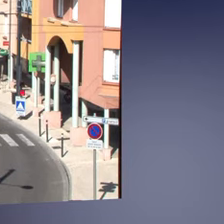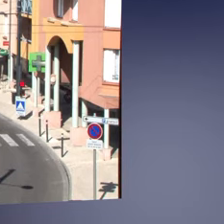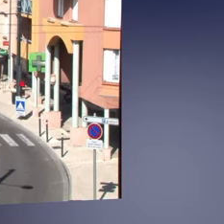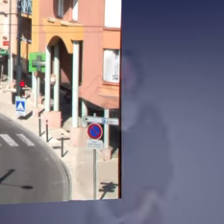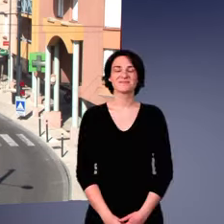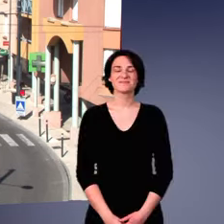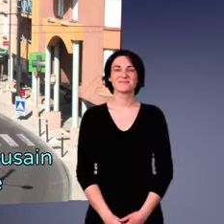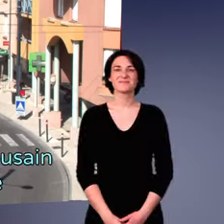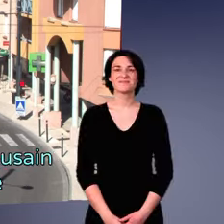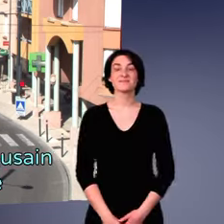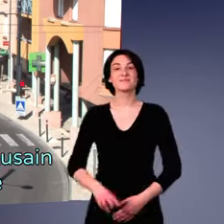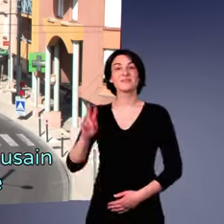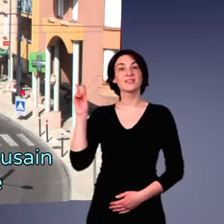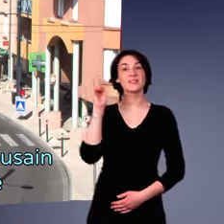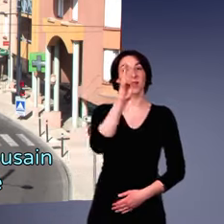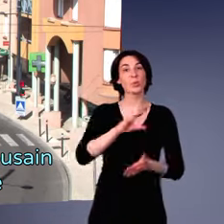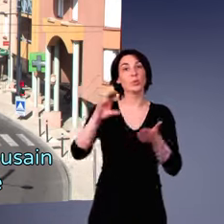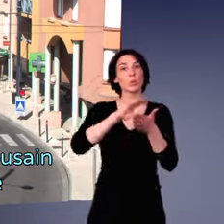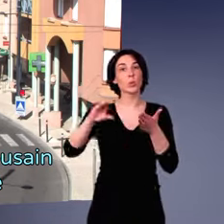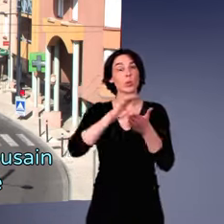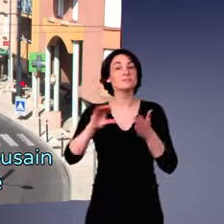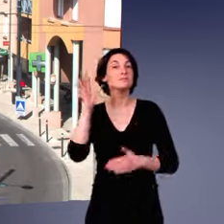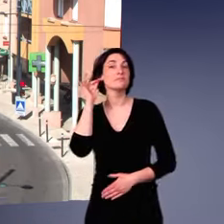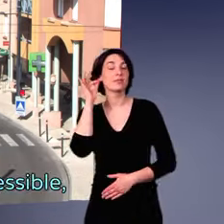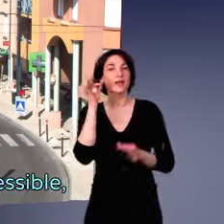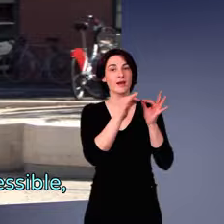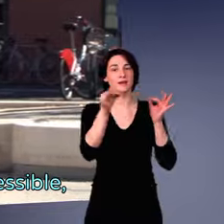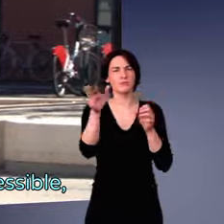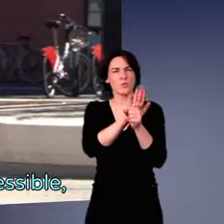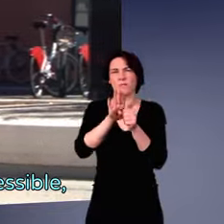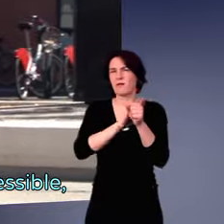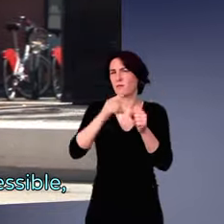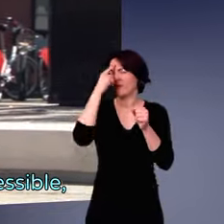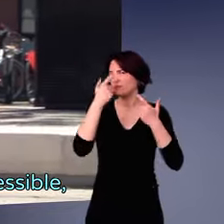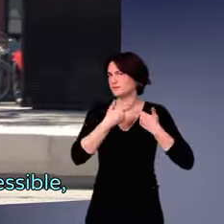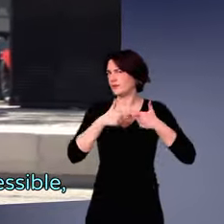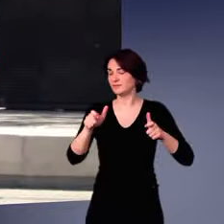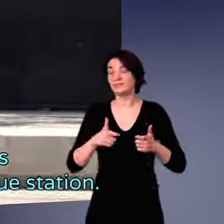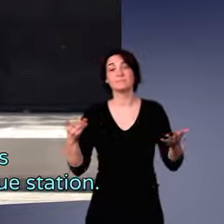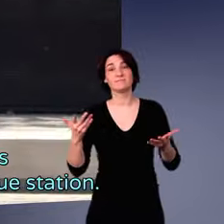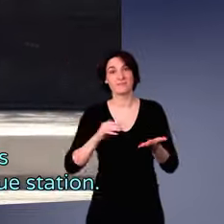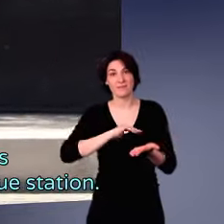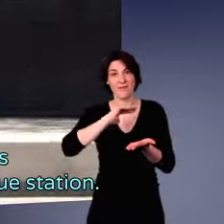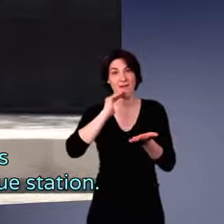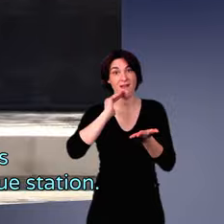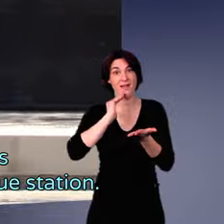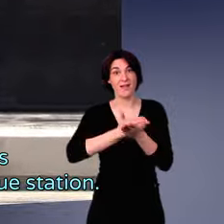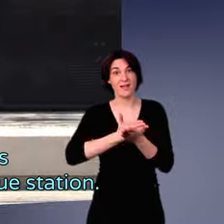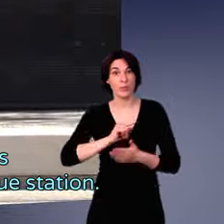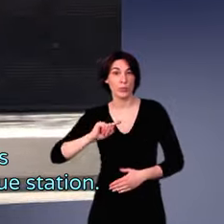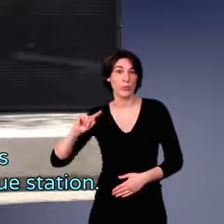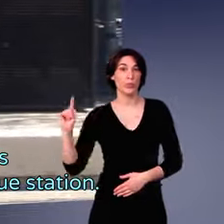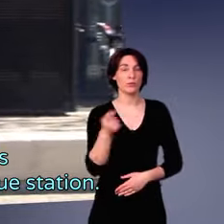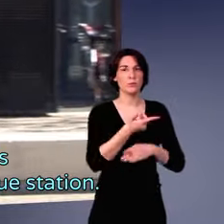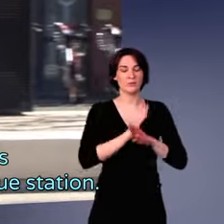pointe le tramway blanaco toulousin a également été pensé dans une optique sans% accessible avec des pentes douces pour